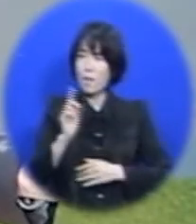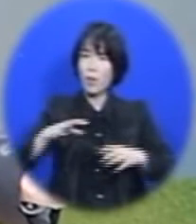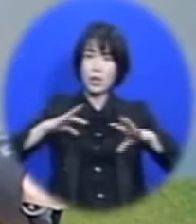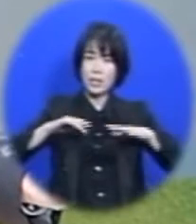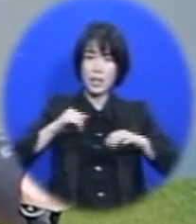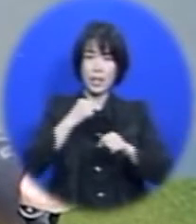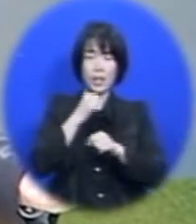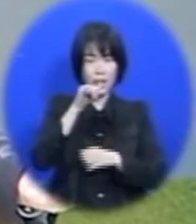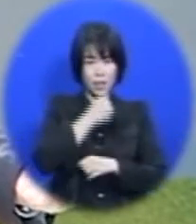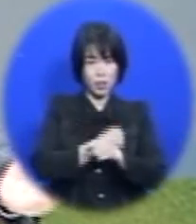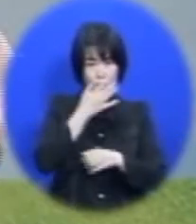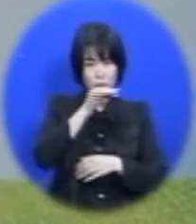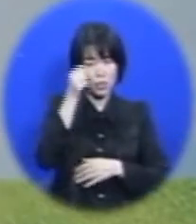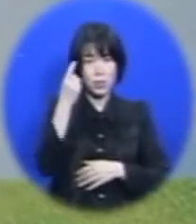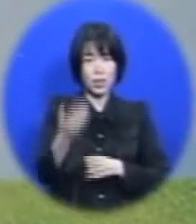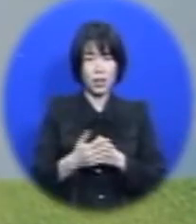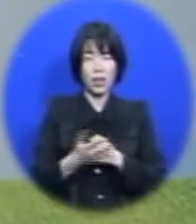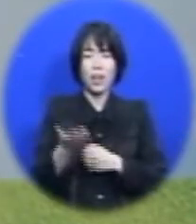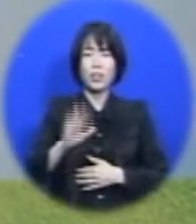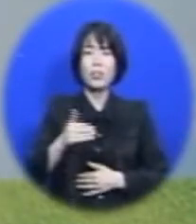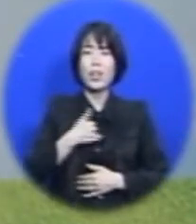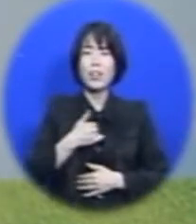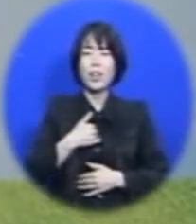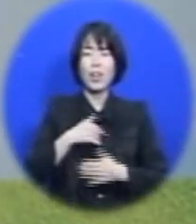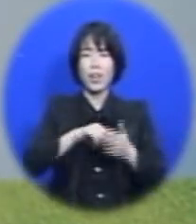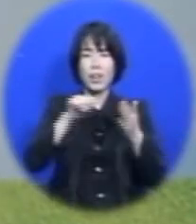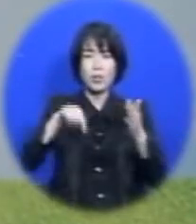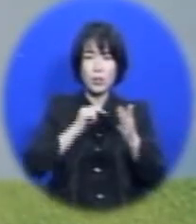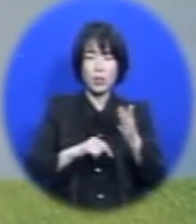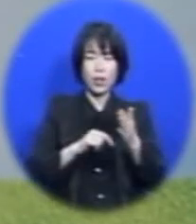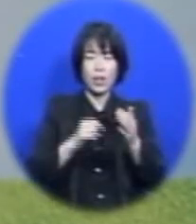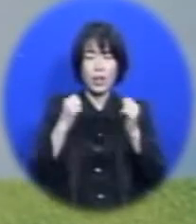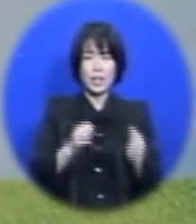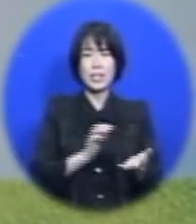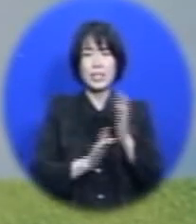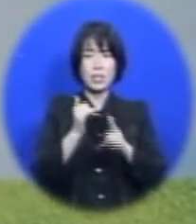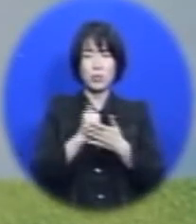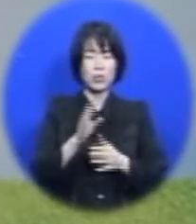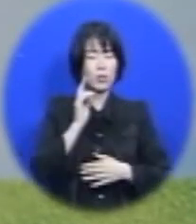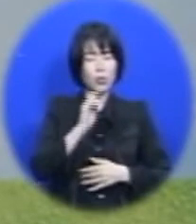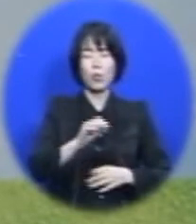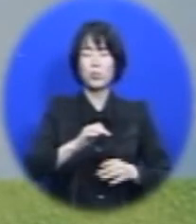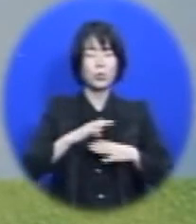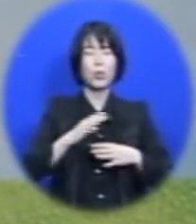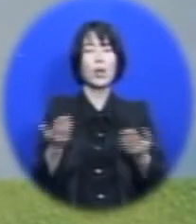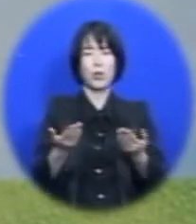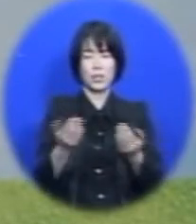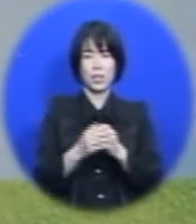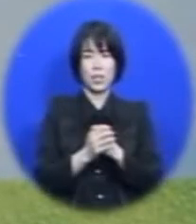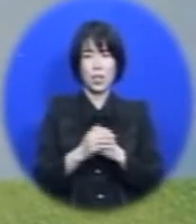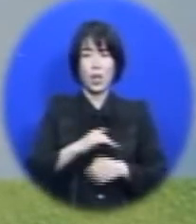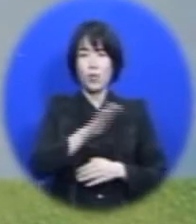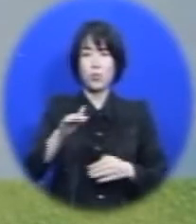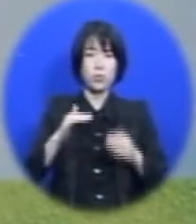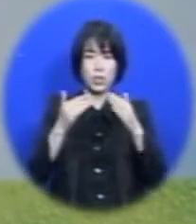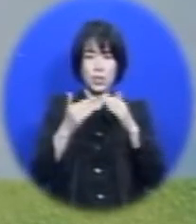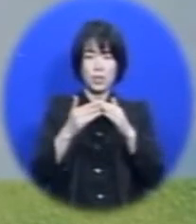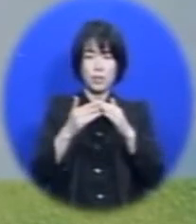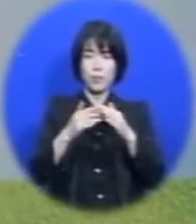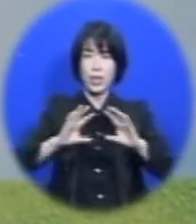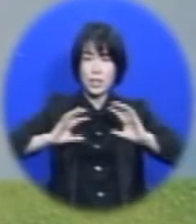게 있겠어요? 그런데 예수님이 내 안에 계신 거 하나만큼은 너무너무 놀라운 일이잖아요. 우리 집